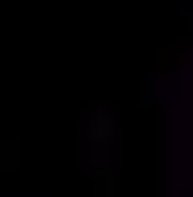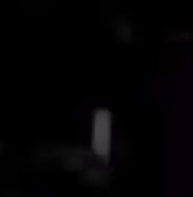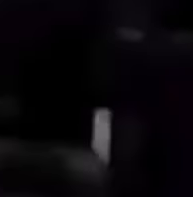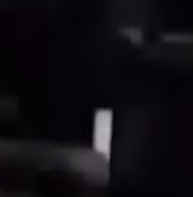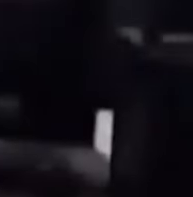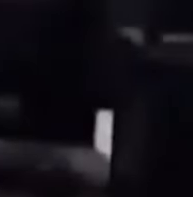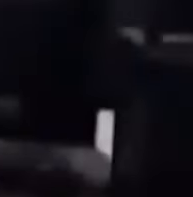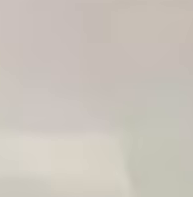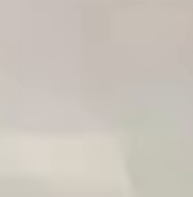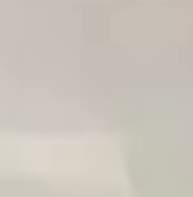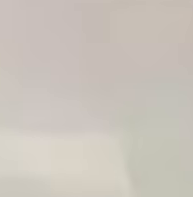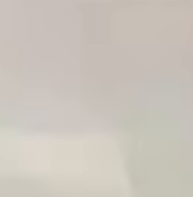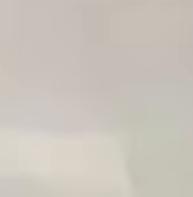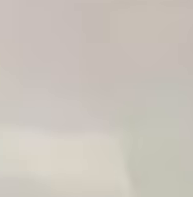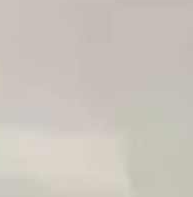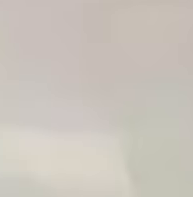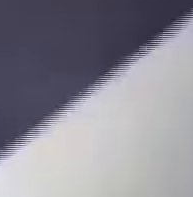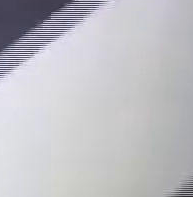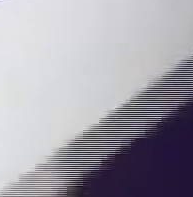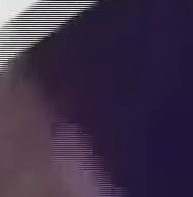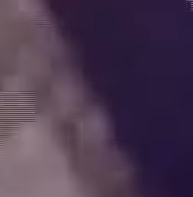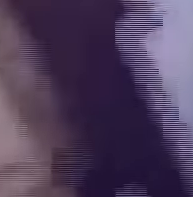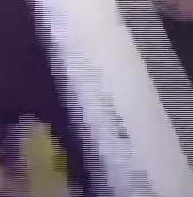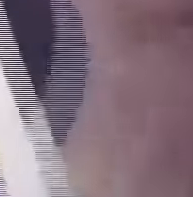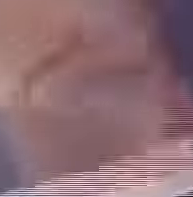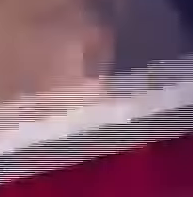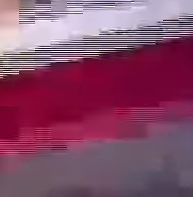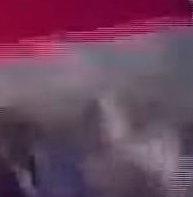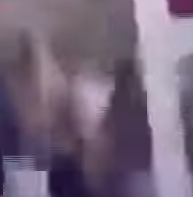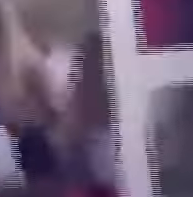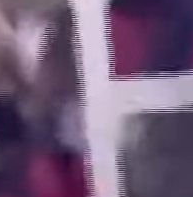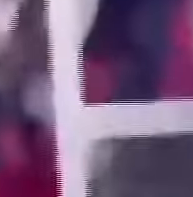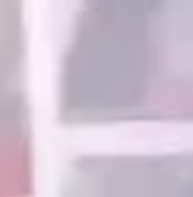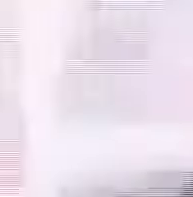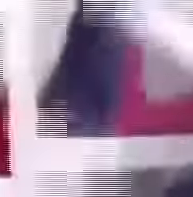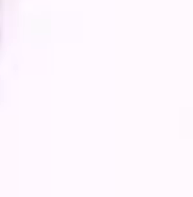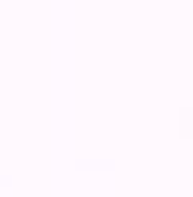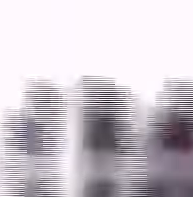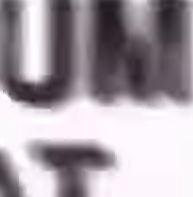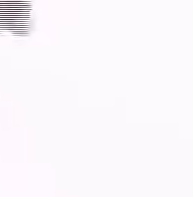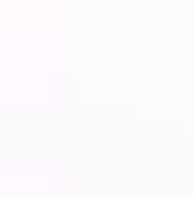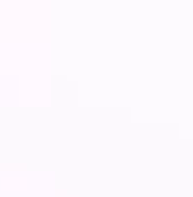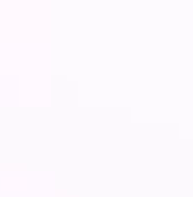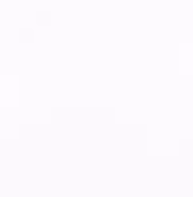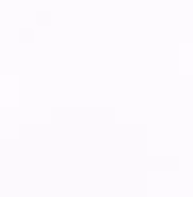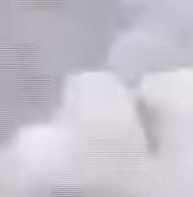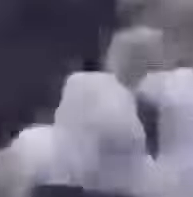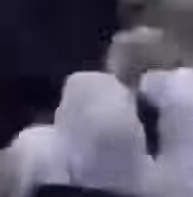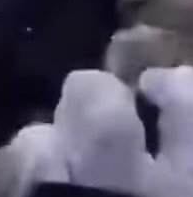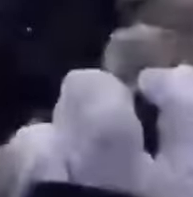lapisan. Saya akan mencoblos. Siap mencoblos. Kami akan mencoblos.